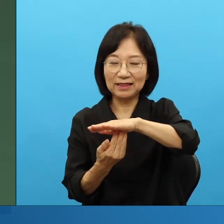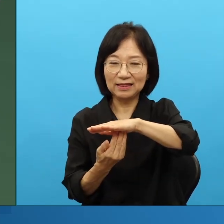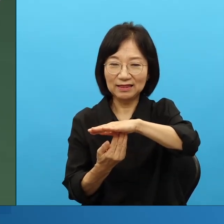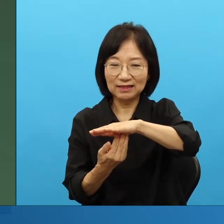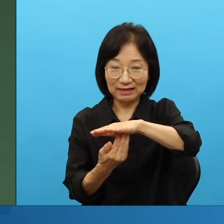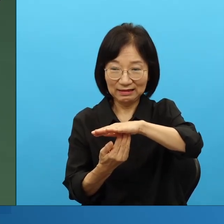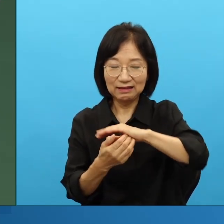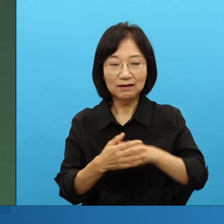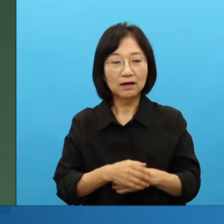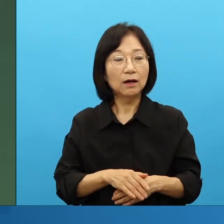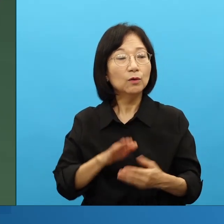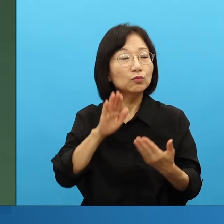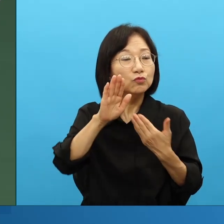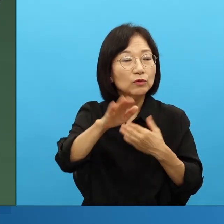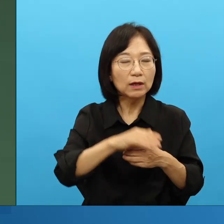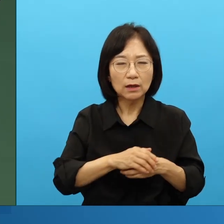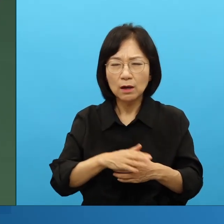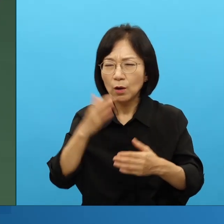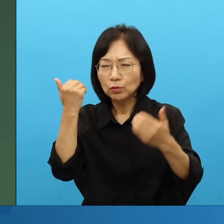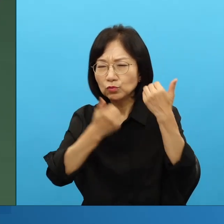지역으로, 노바디로 가는 겁니다.